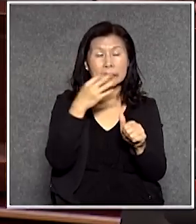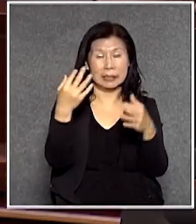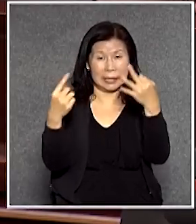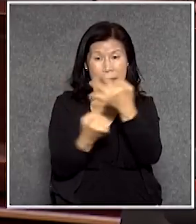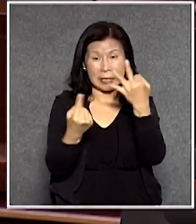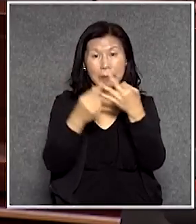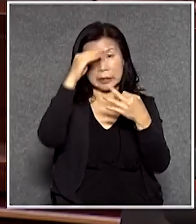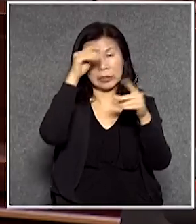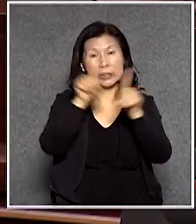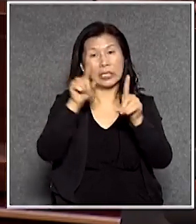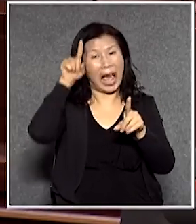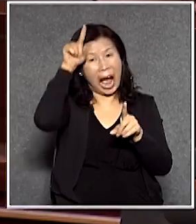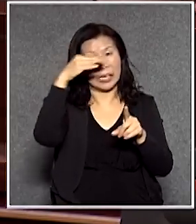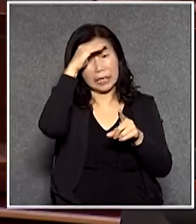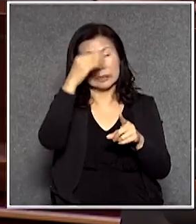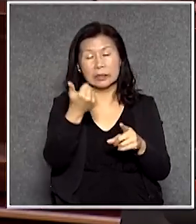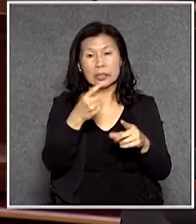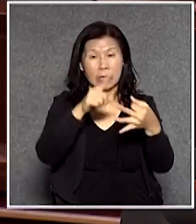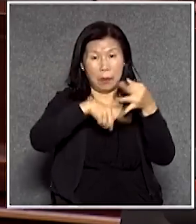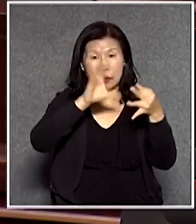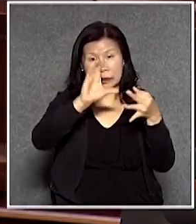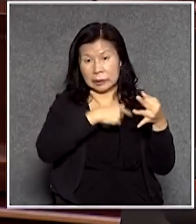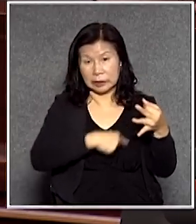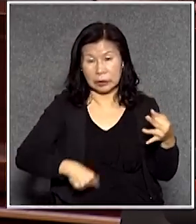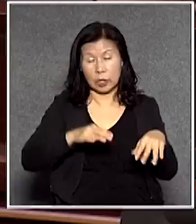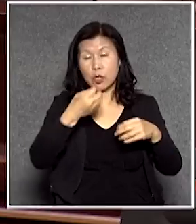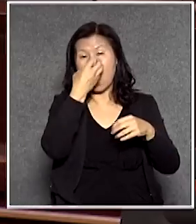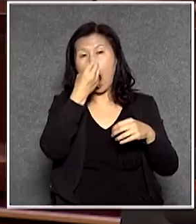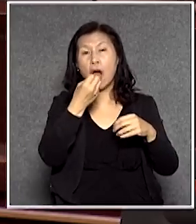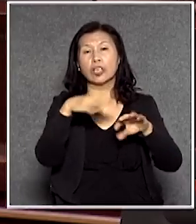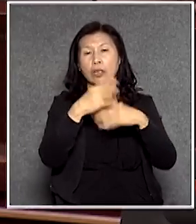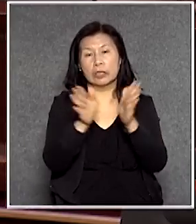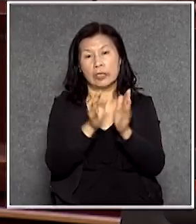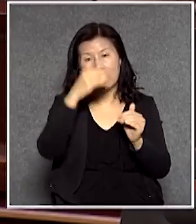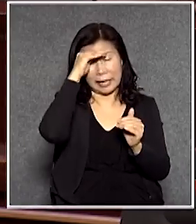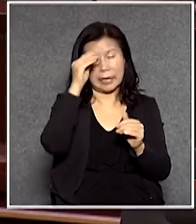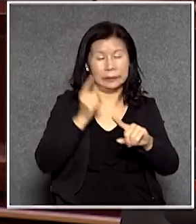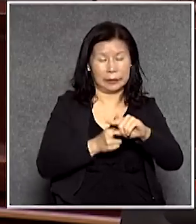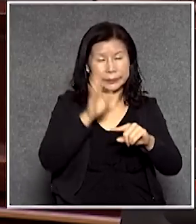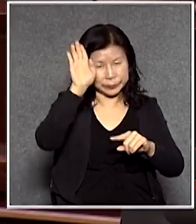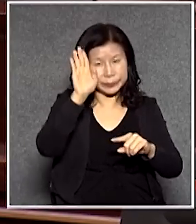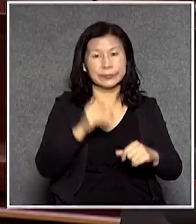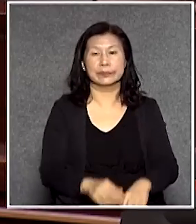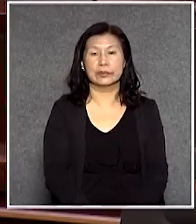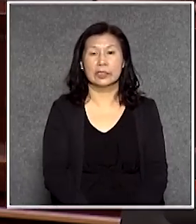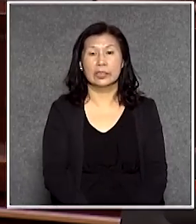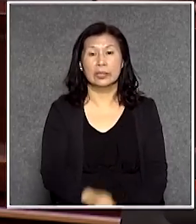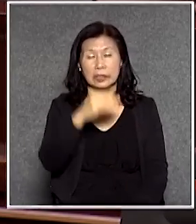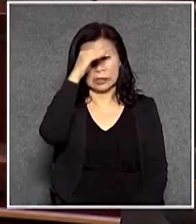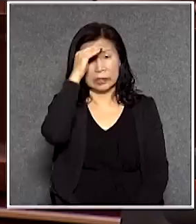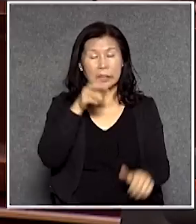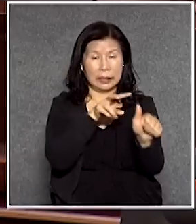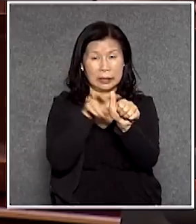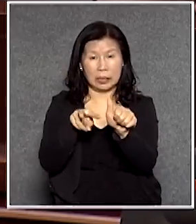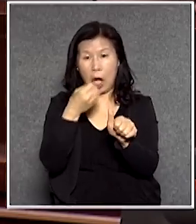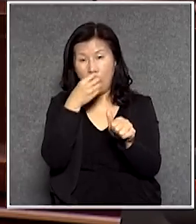是黑警呢？我覺得陳偉業議員應該向全港的警察道歉。主席，警隊是守護香港